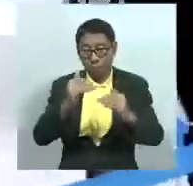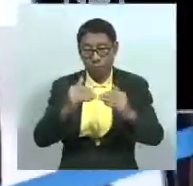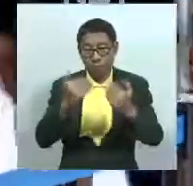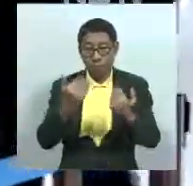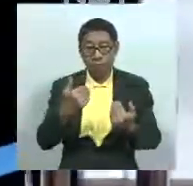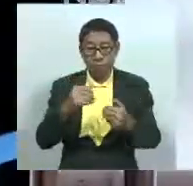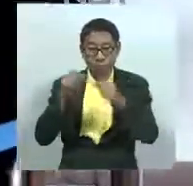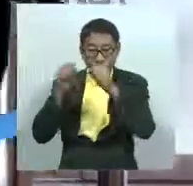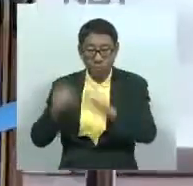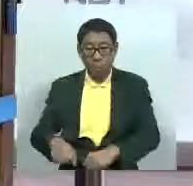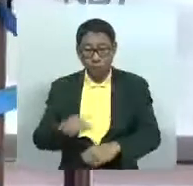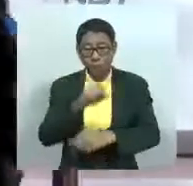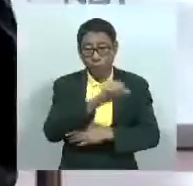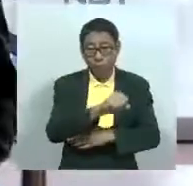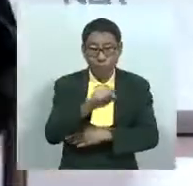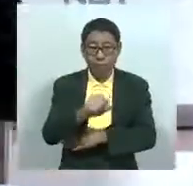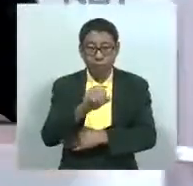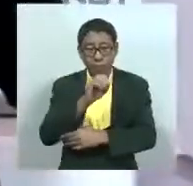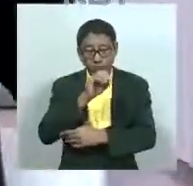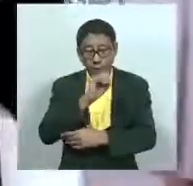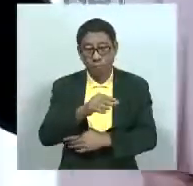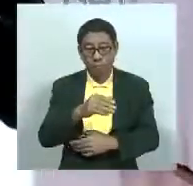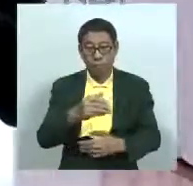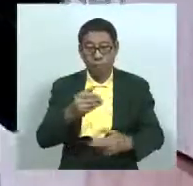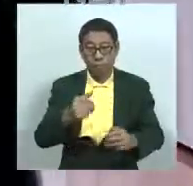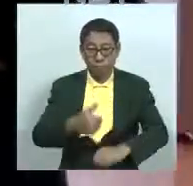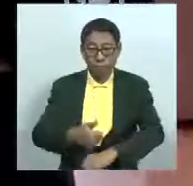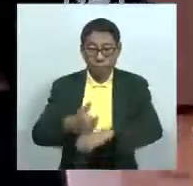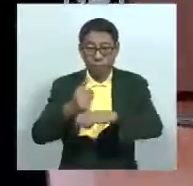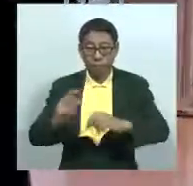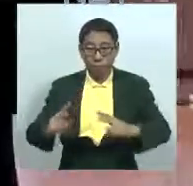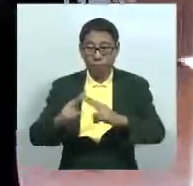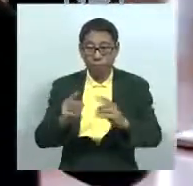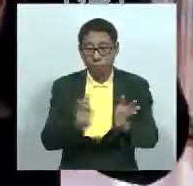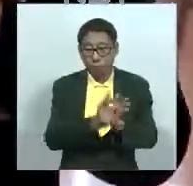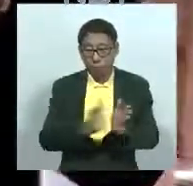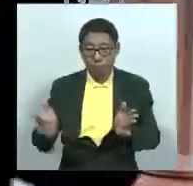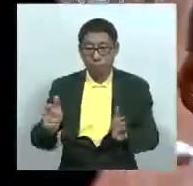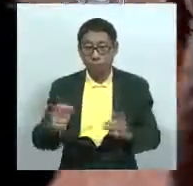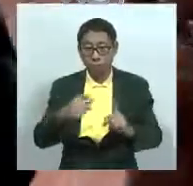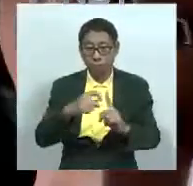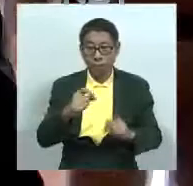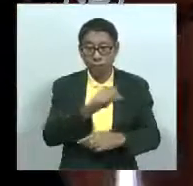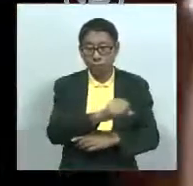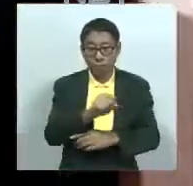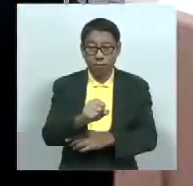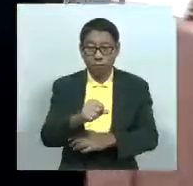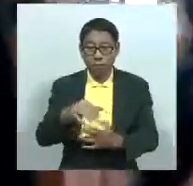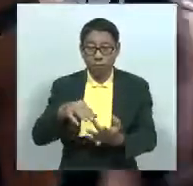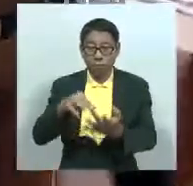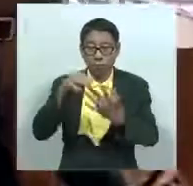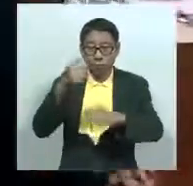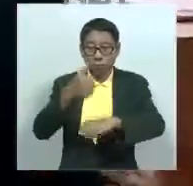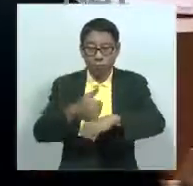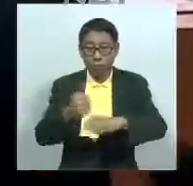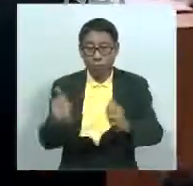ไทยมีข้อตกลงกับส.ส.บัญชีรายชื่อว่าหากได้แต่งตั้งเป็นรัฐมนตรีก็จะต้องลาออกจากส.ส.ยกเว้นหัวหน้าพรรคแล้วก็เ